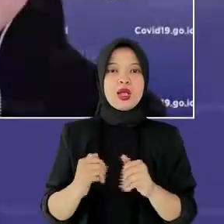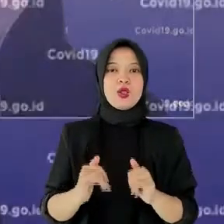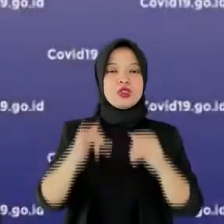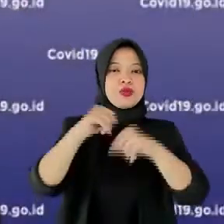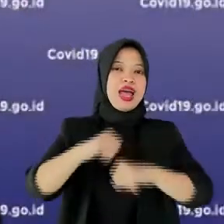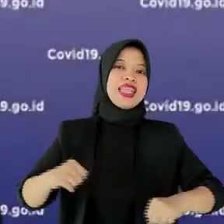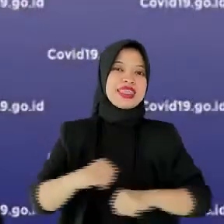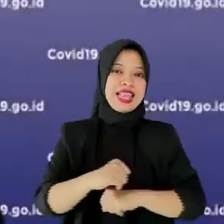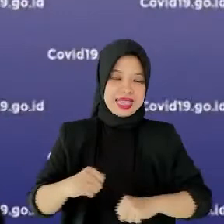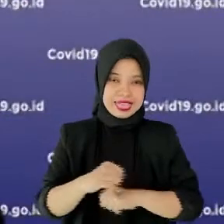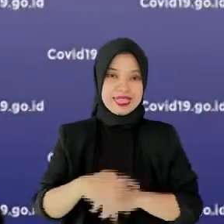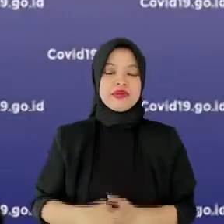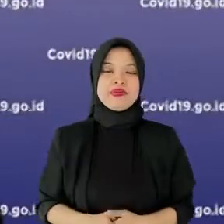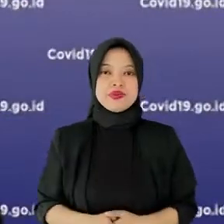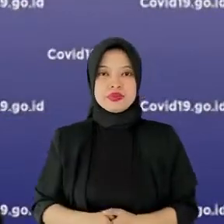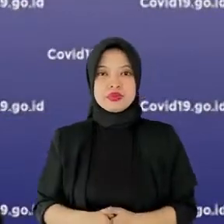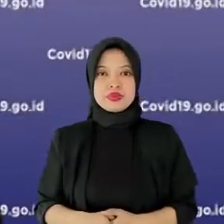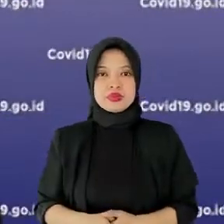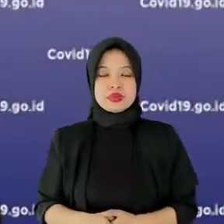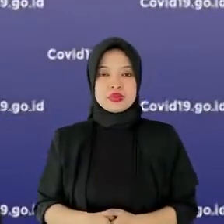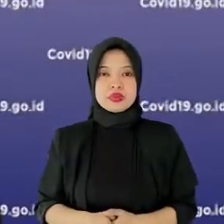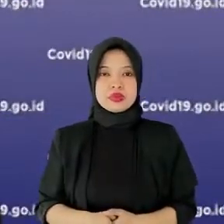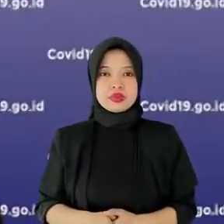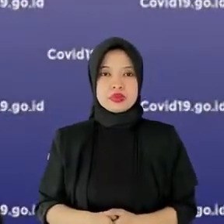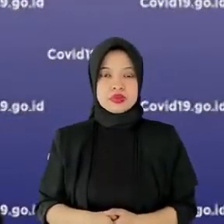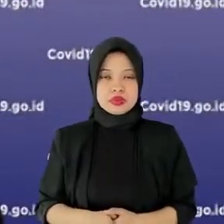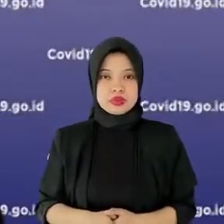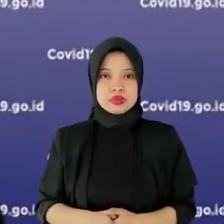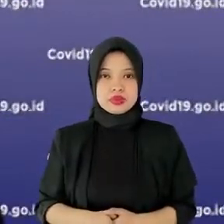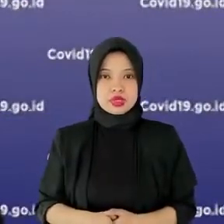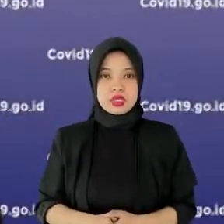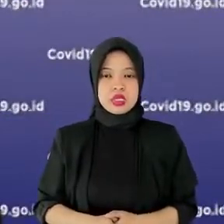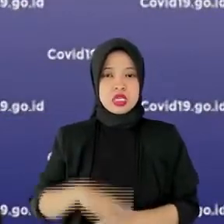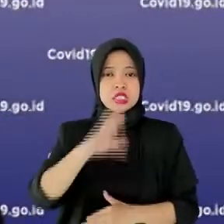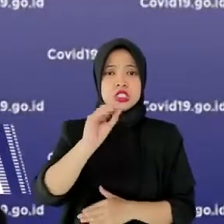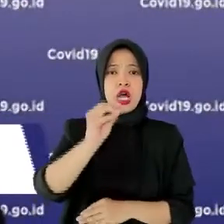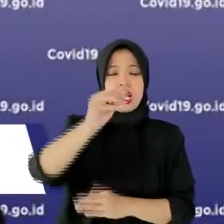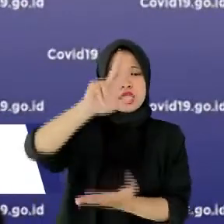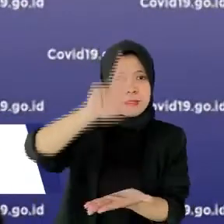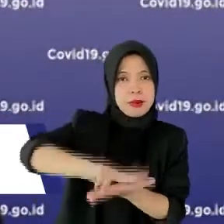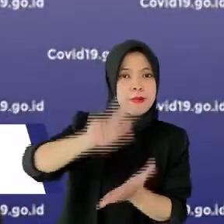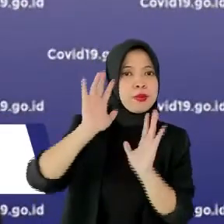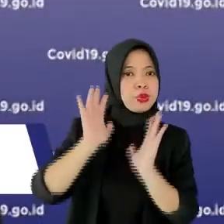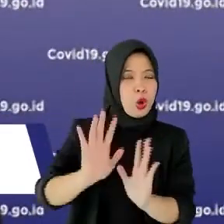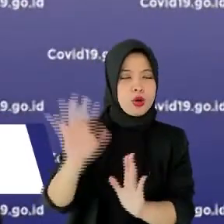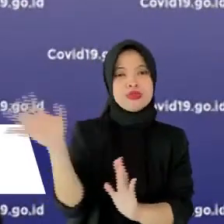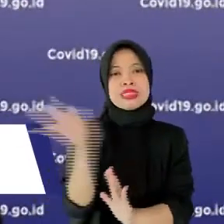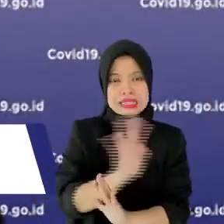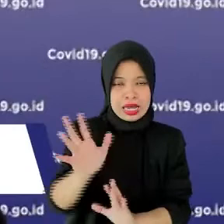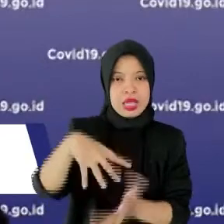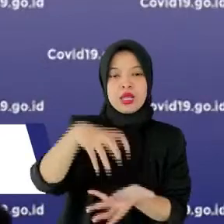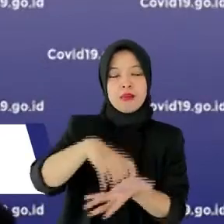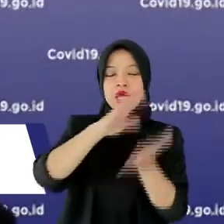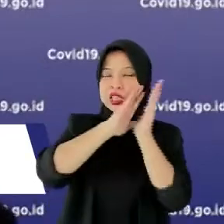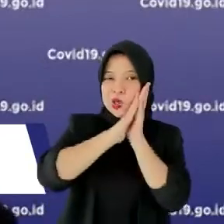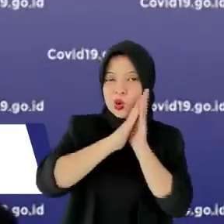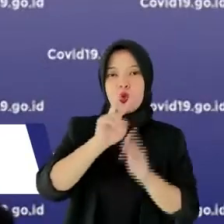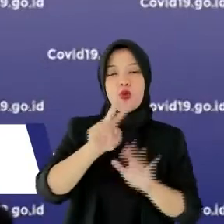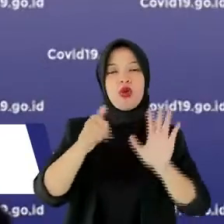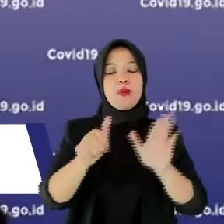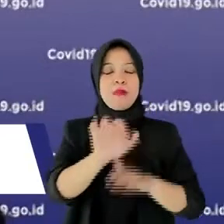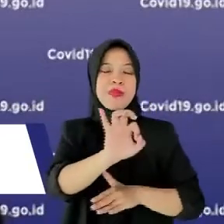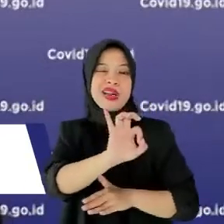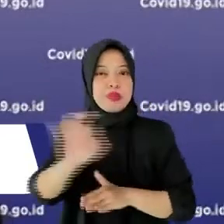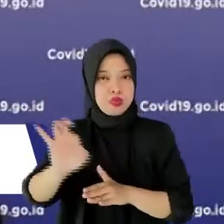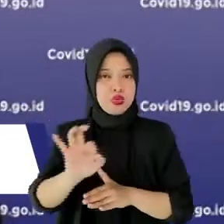berikutnya. Sebenarnya lagi-lagi strateginya bukan hanya diterapkan di Jakarta saja. Ini bahkan penambahan tempat tidur sampai